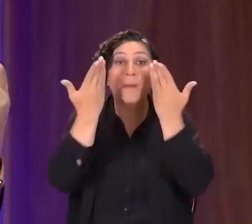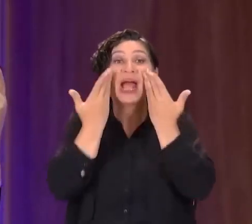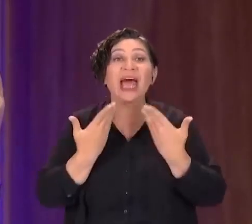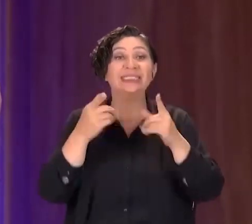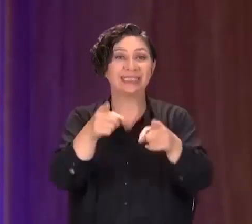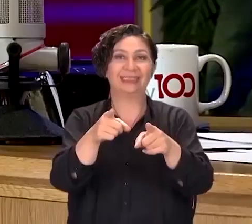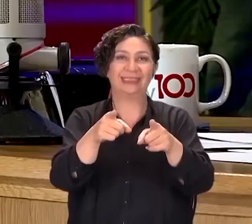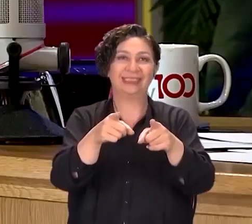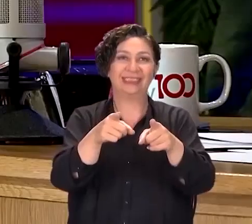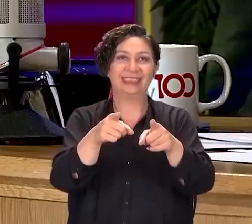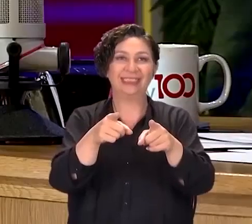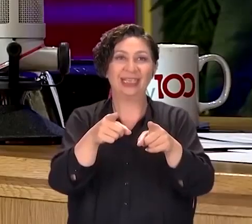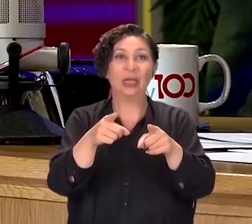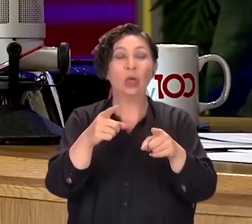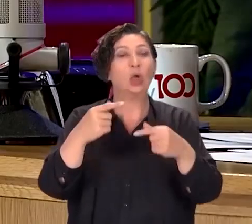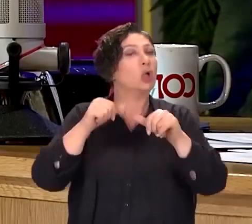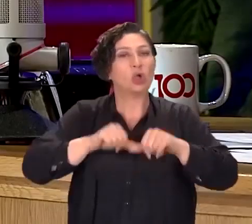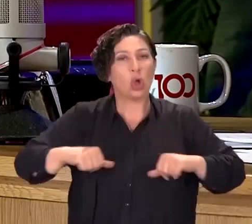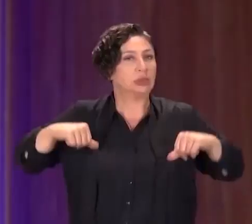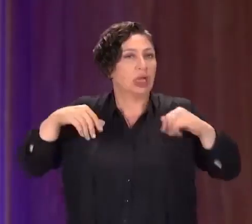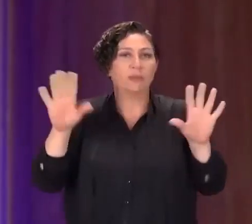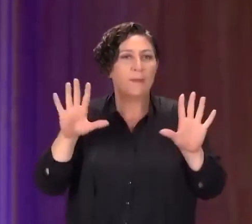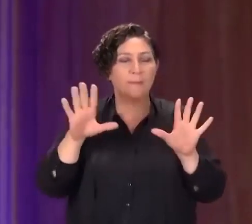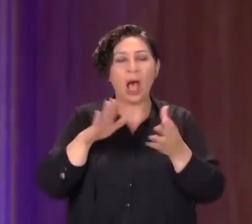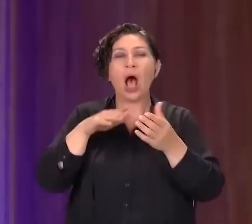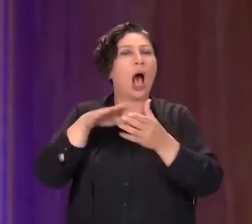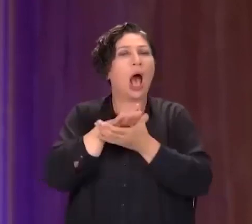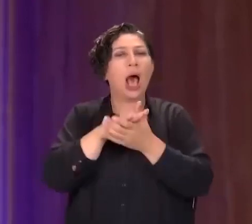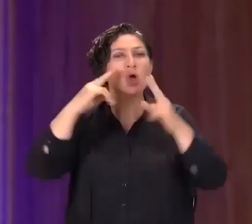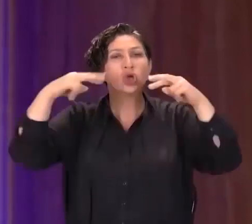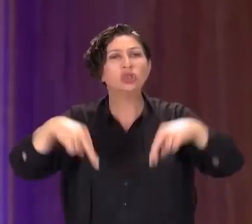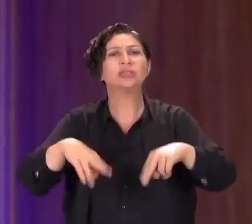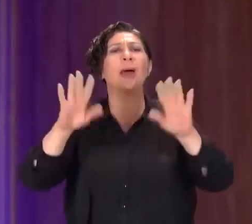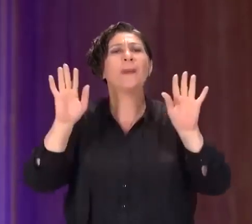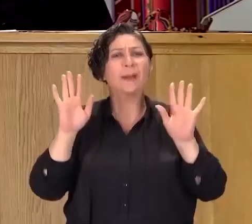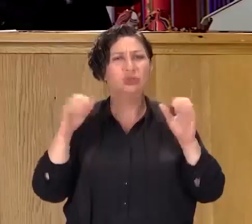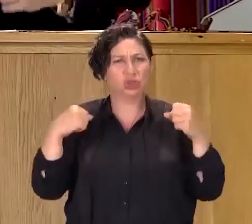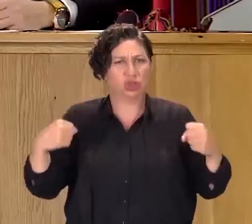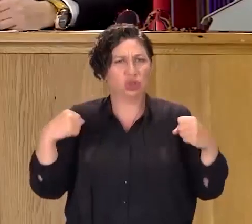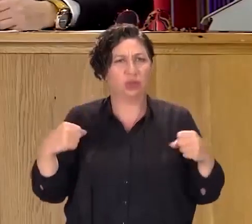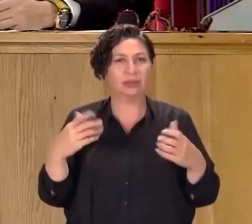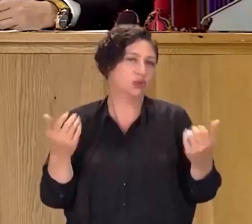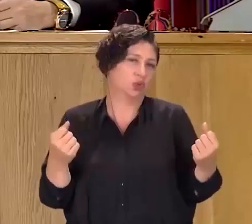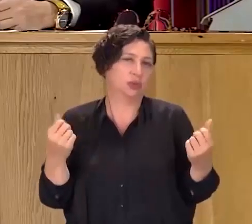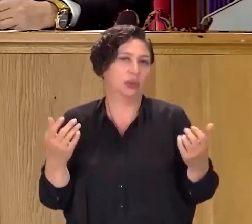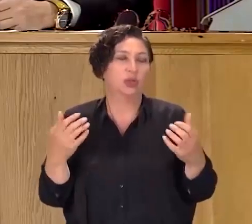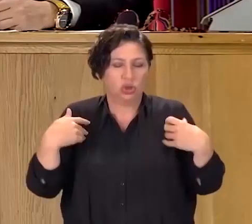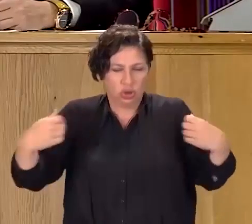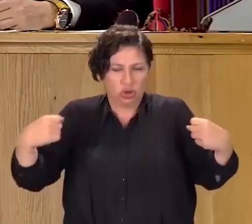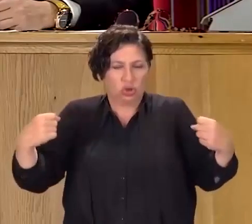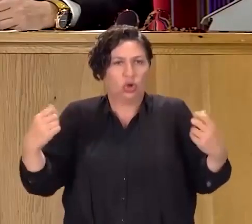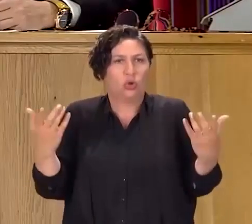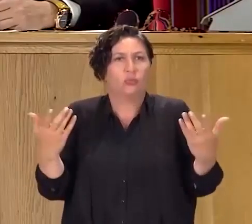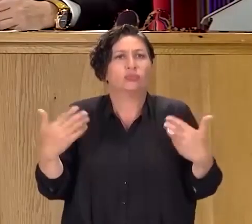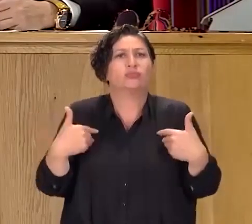bakarsınız. Yani göğüslerimi açmam, bacaklarımı göstermem. Yok şişko. Efendim şişko mu? Ne şişkosu? Olsun şişko,